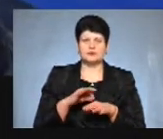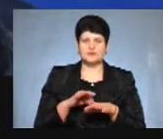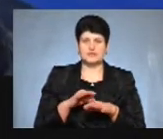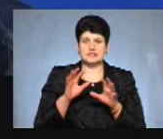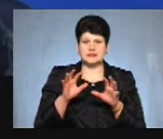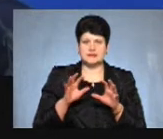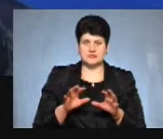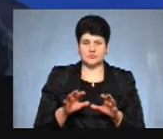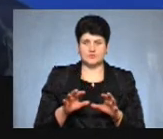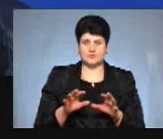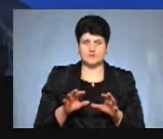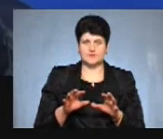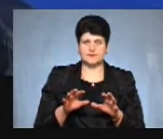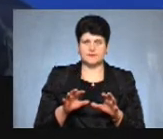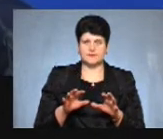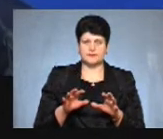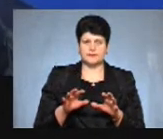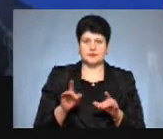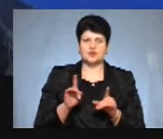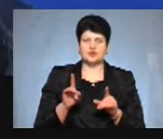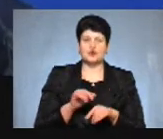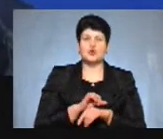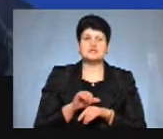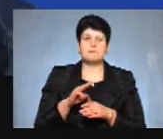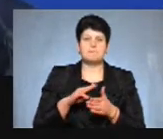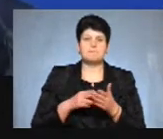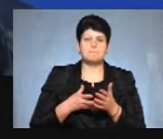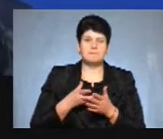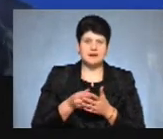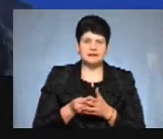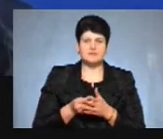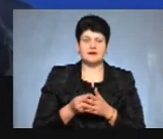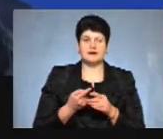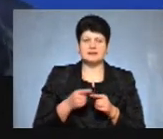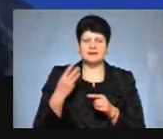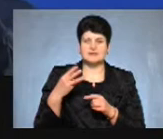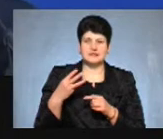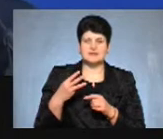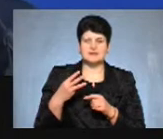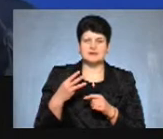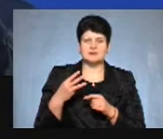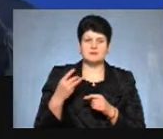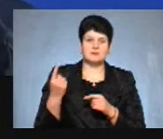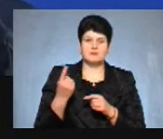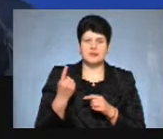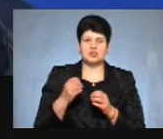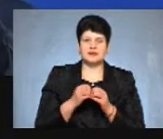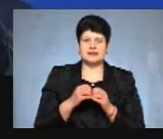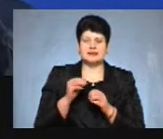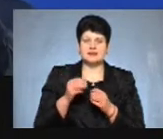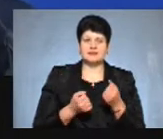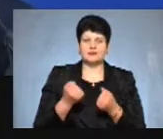і швидких дій щодо розмитнення, але динаміка була слідуючою. Перших 10 тисяч